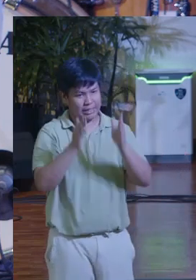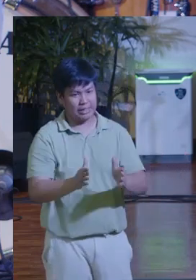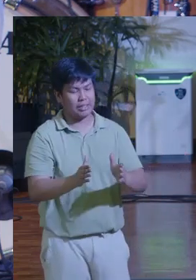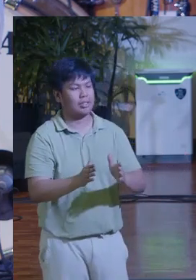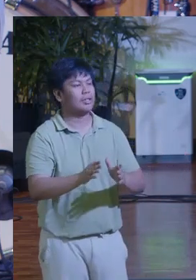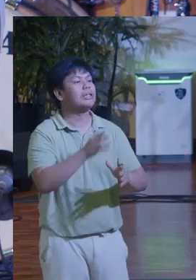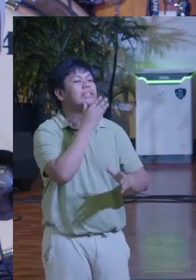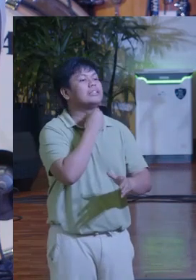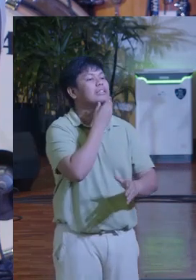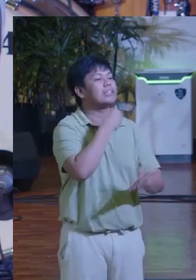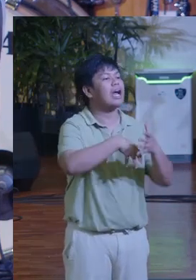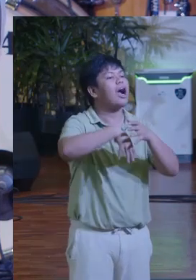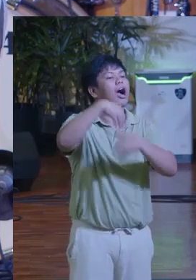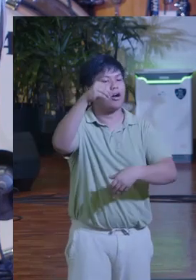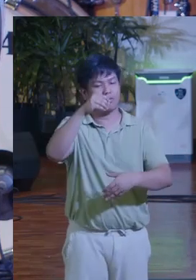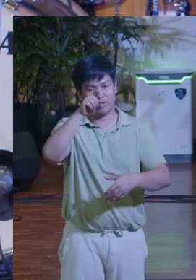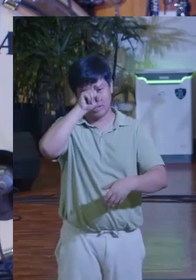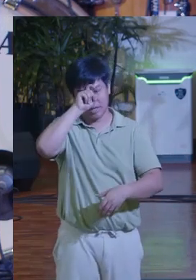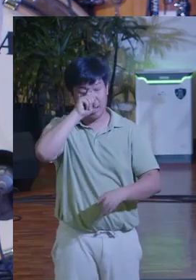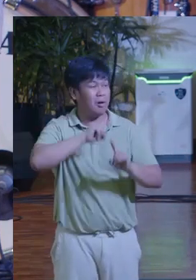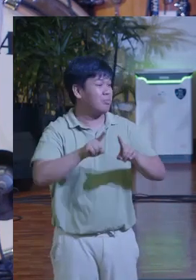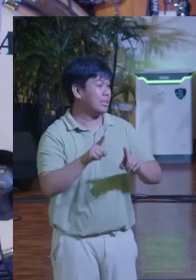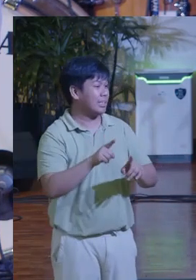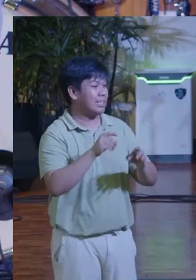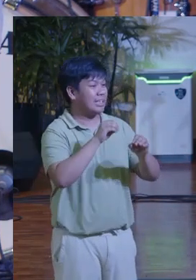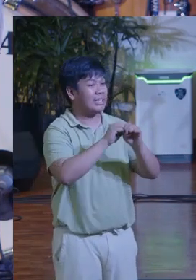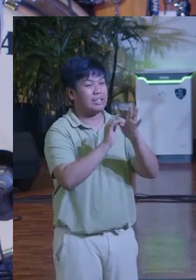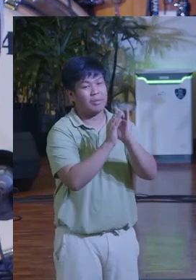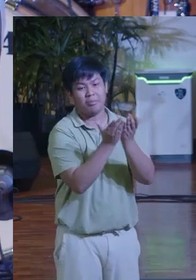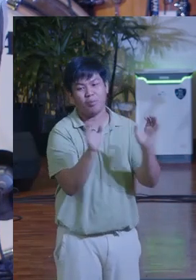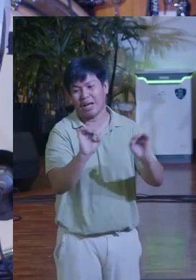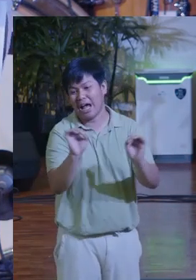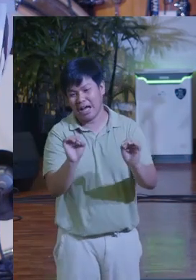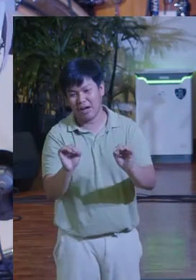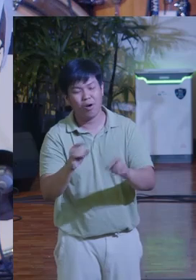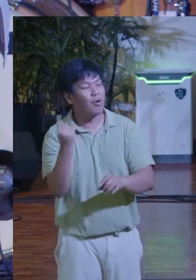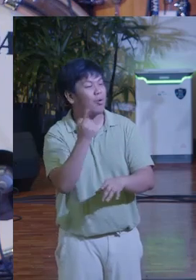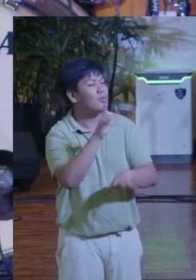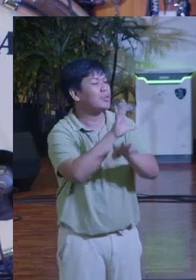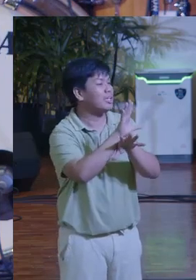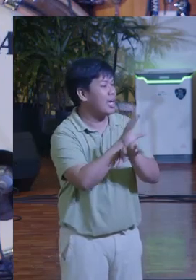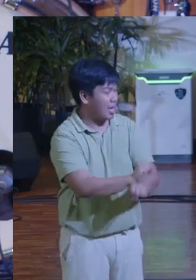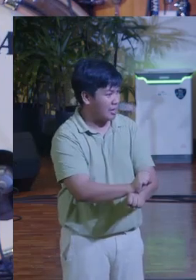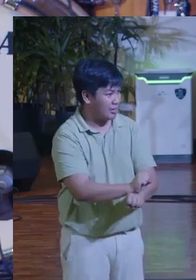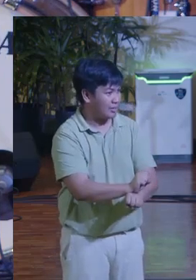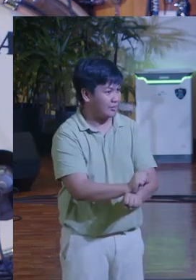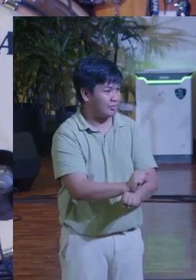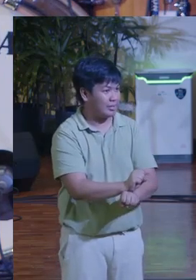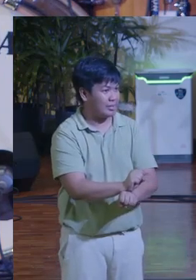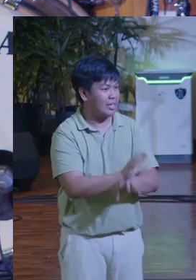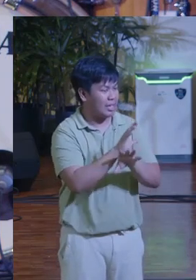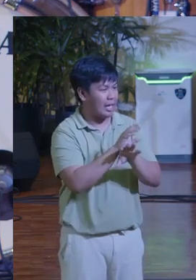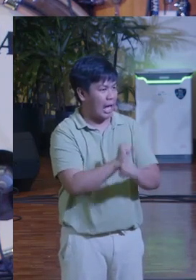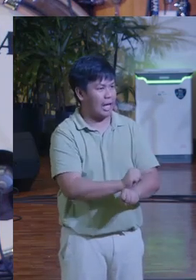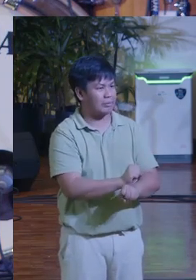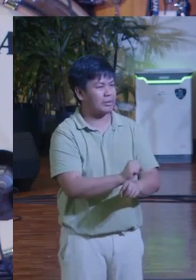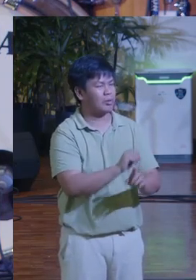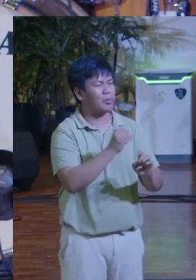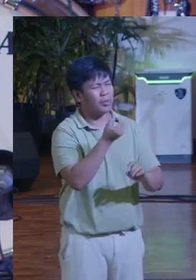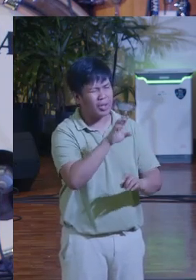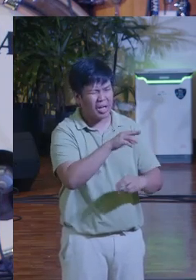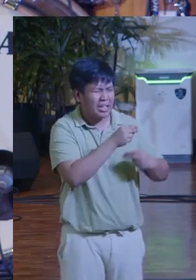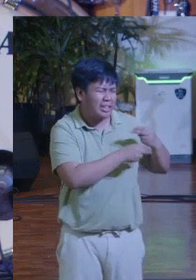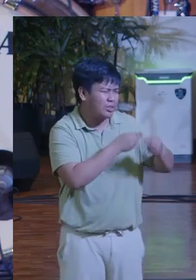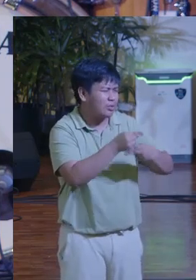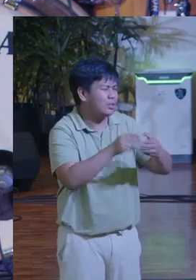Israel. Wala po sa Biblia yon. Nasa aklat po yun ni Josephus, pero wala po